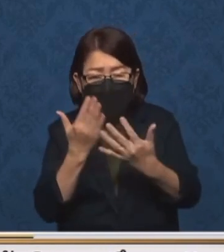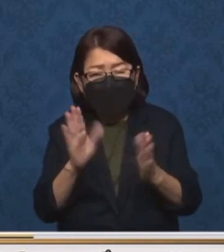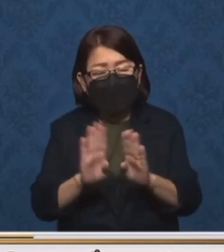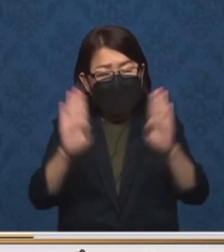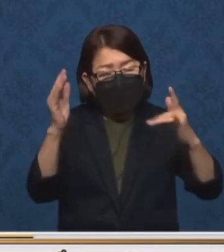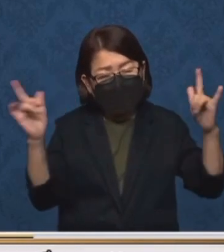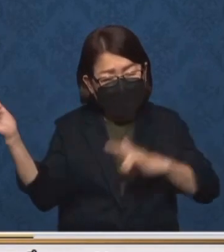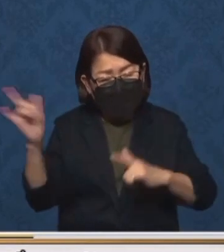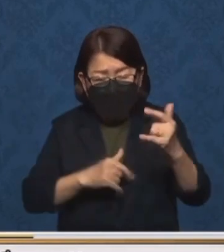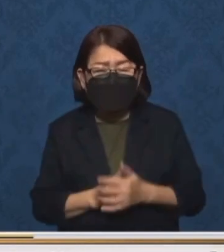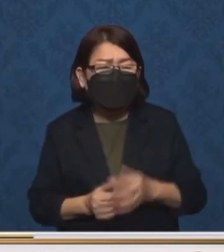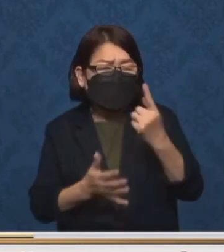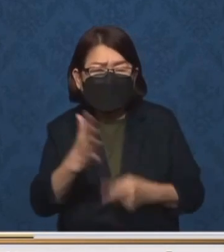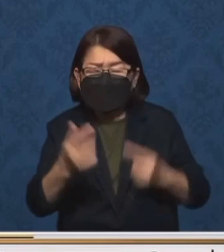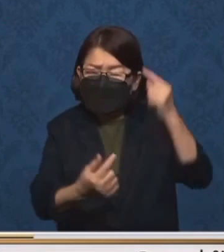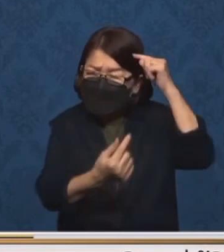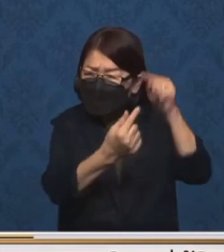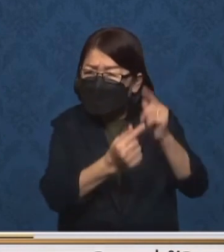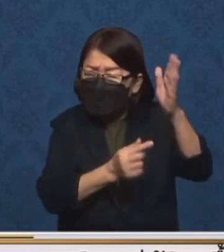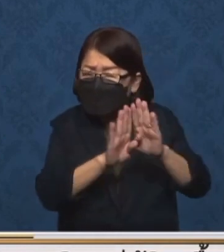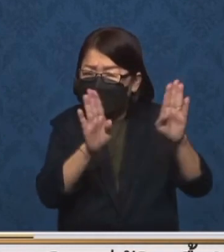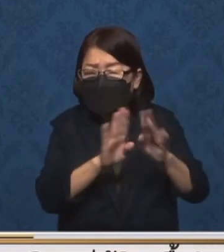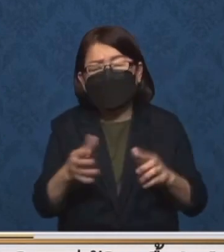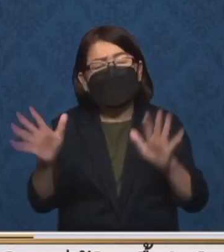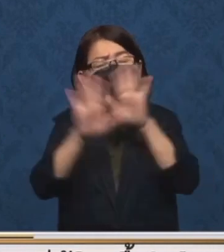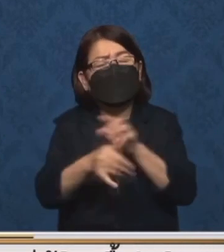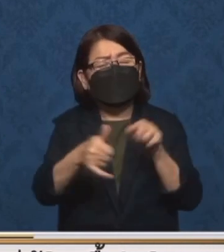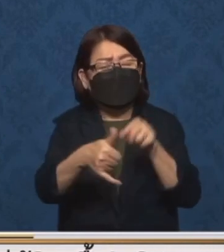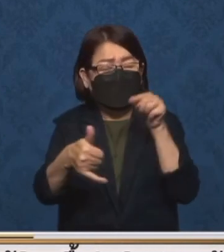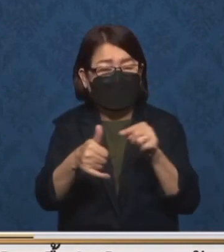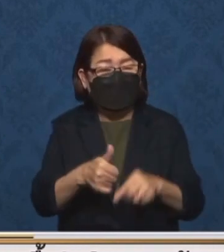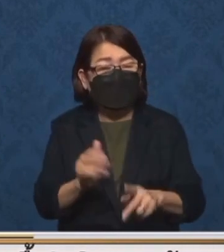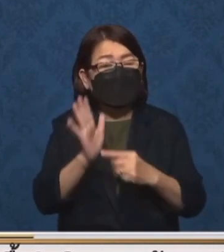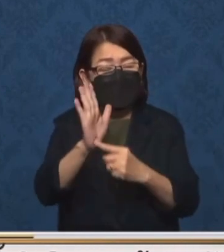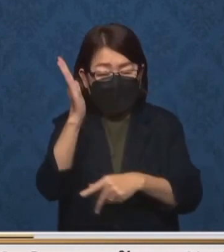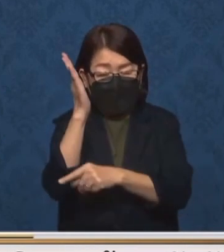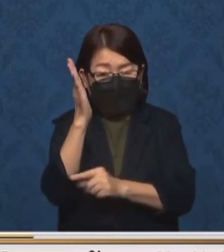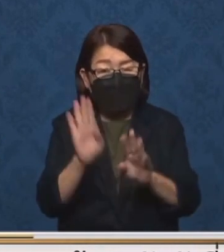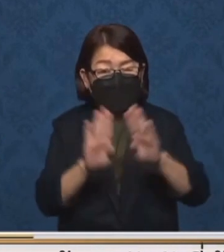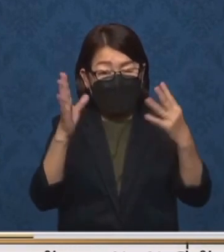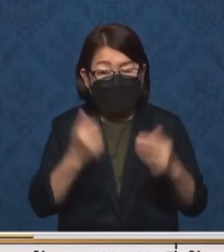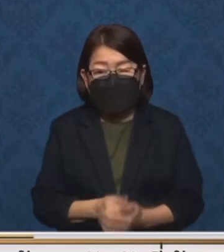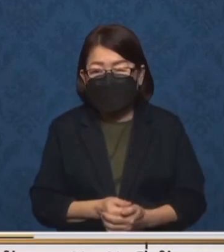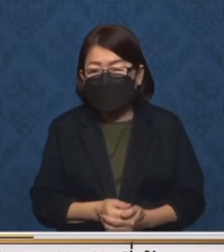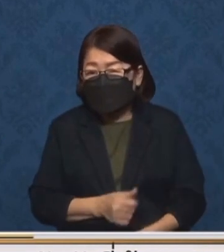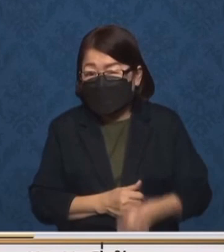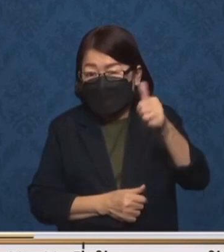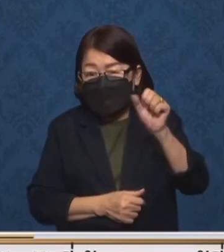ัง ไล้วิศัยทัรเหมืกผู้นำประเทศไยในตอนนี้ภูเกตแซนบ็อกที่แนจะเปิแล้ปัง เปิแล้พัง